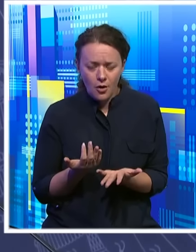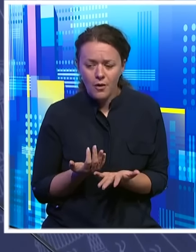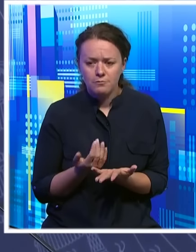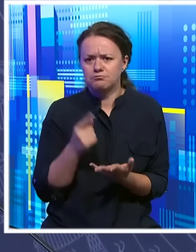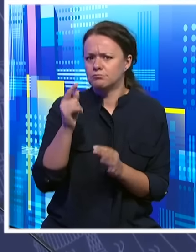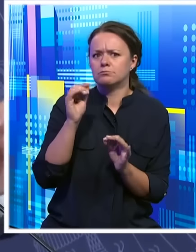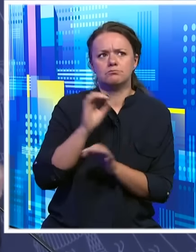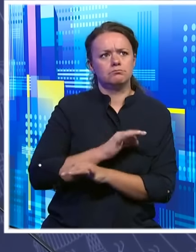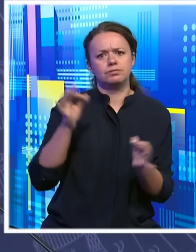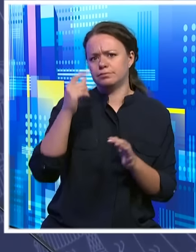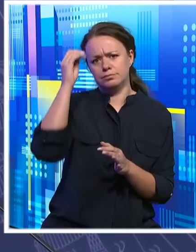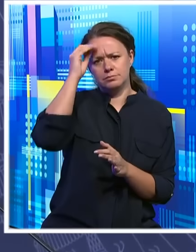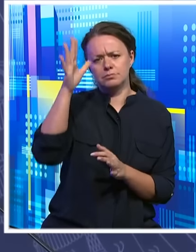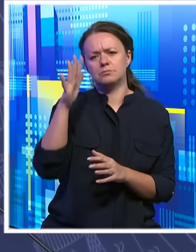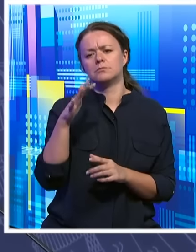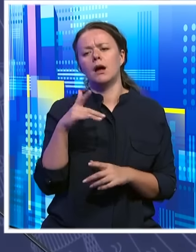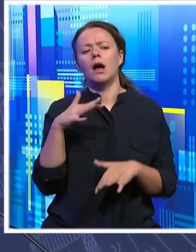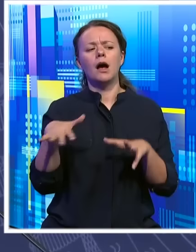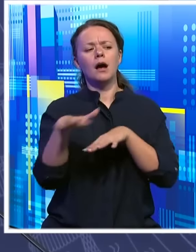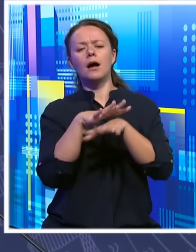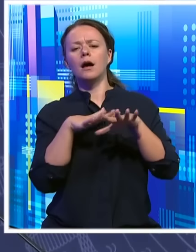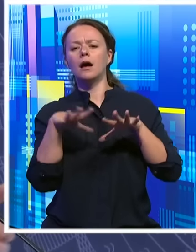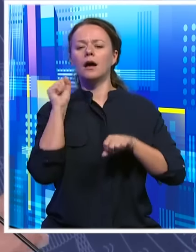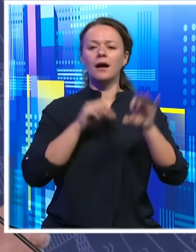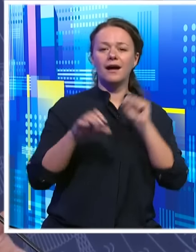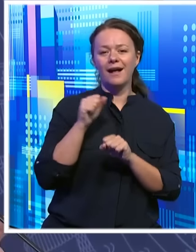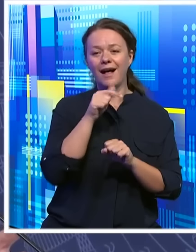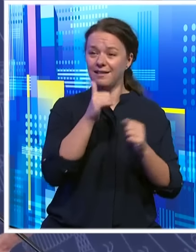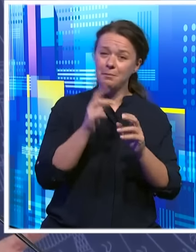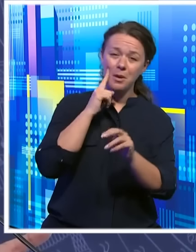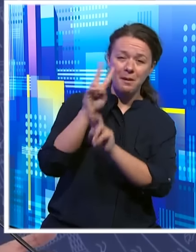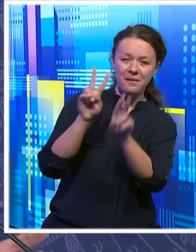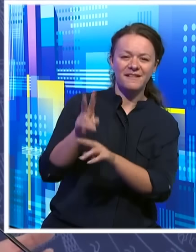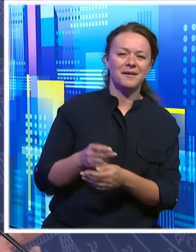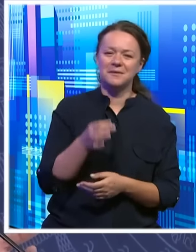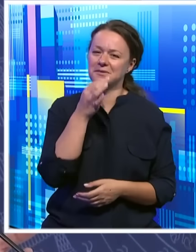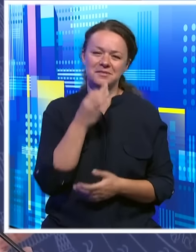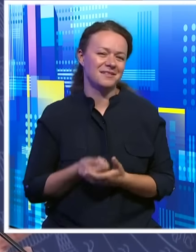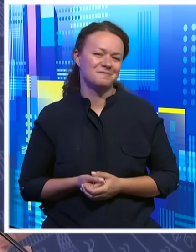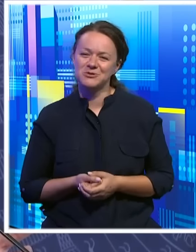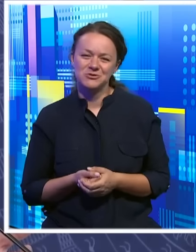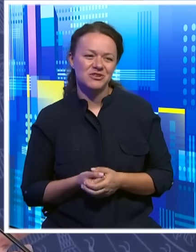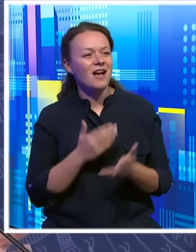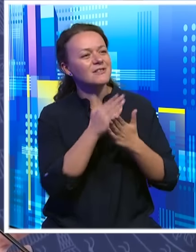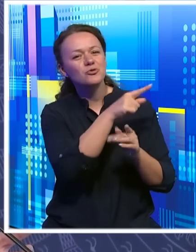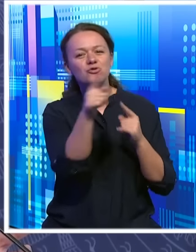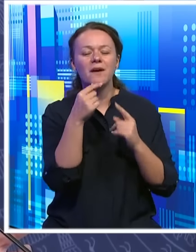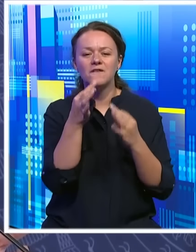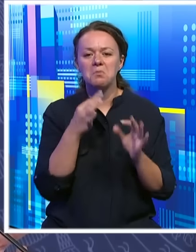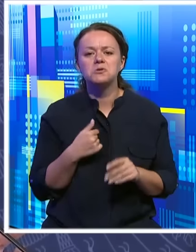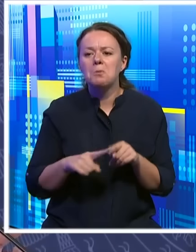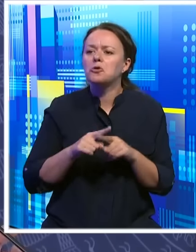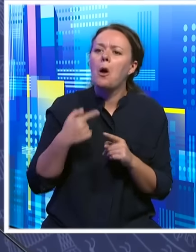Intelektualac vrhunski, hvata stvari u letu, njega da varate sa tim igricama službi raznih nije moguće. Zato ja nisam ni